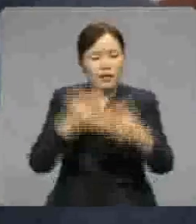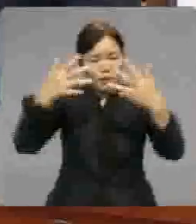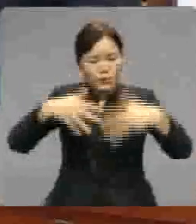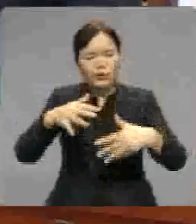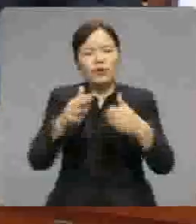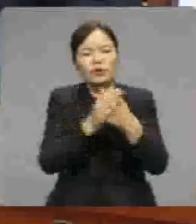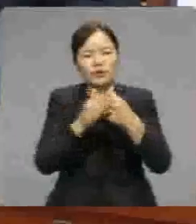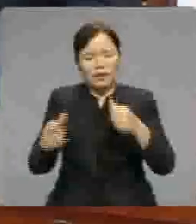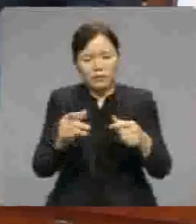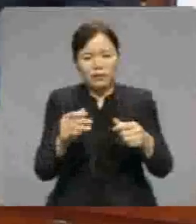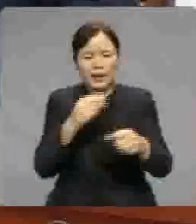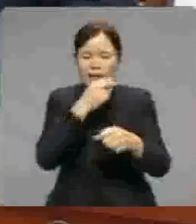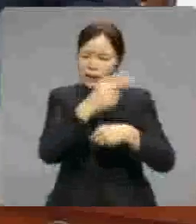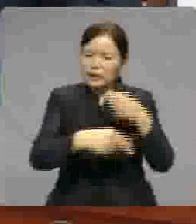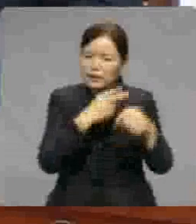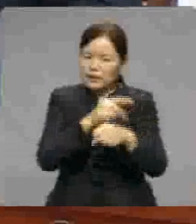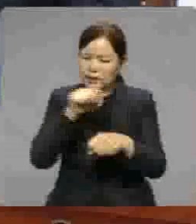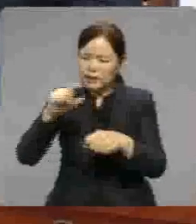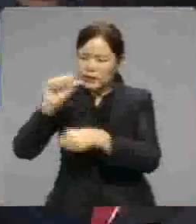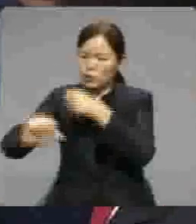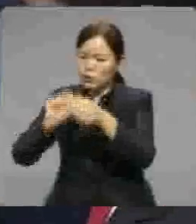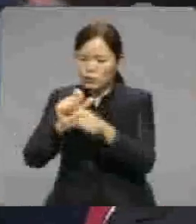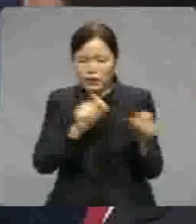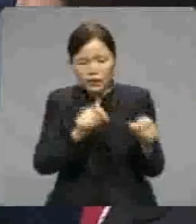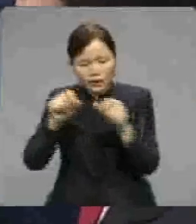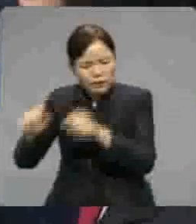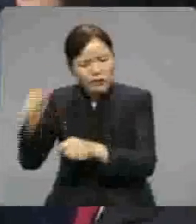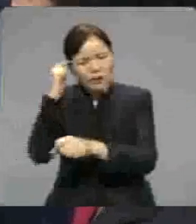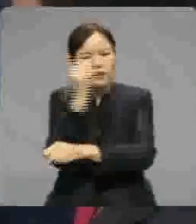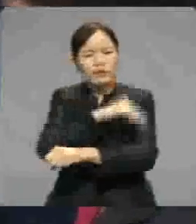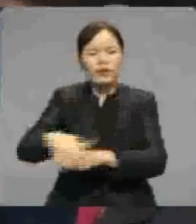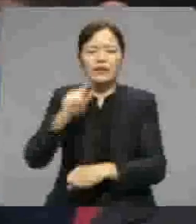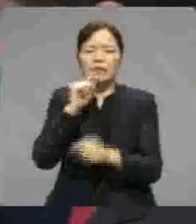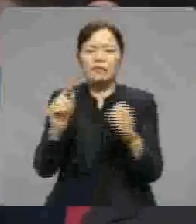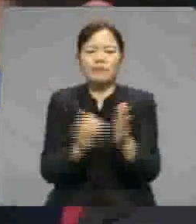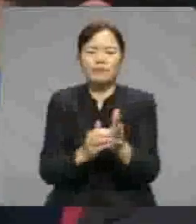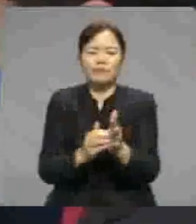이 5년가량의 유예 기간을 둘 방침이라고 설명했습니다.